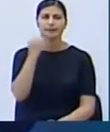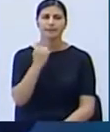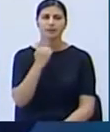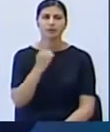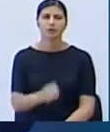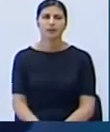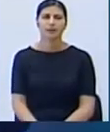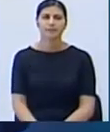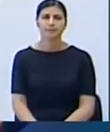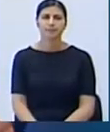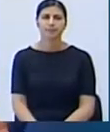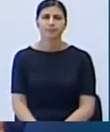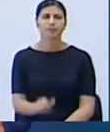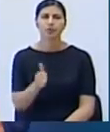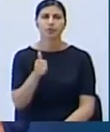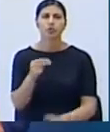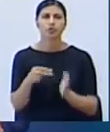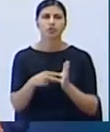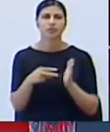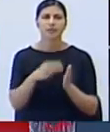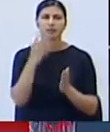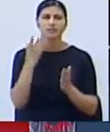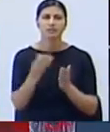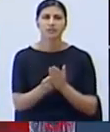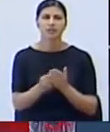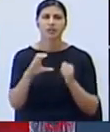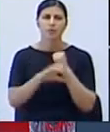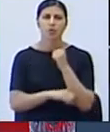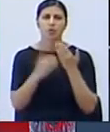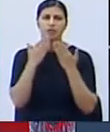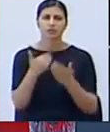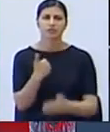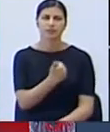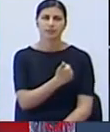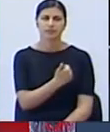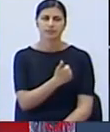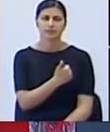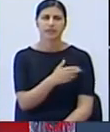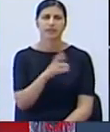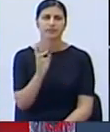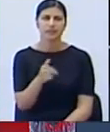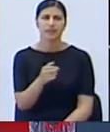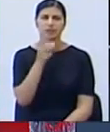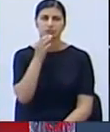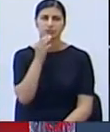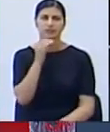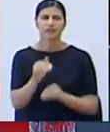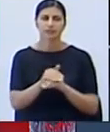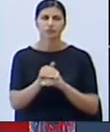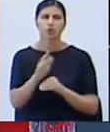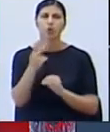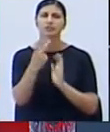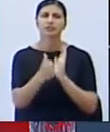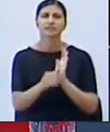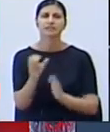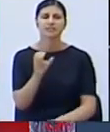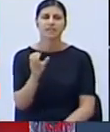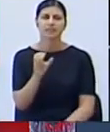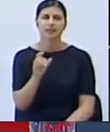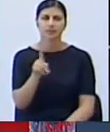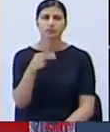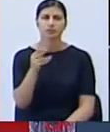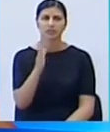დიდი მადლობა ბატონო როგორ შეაფასებდით თქვენ შანსს აი ბოლო კითხვას დაგისვათ და ვერონა დაგემშობოთ 26 სექტემბერს თქვა კიდე მოგეცემათ